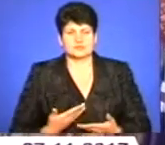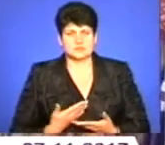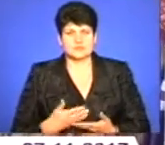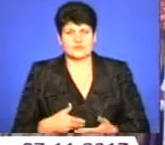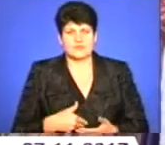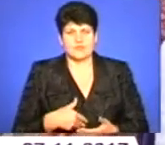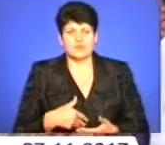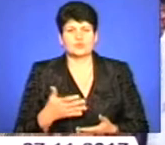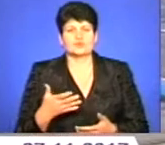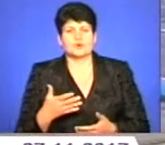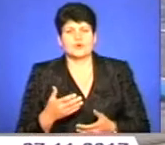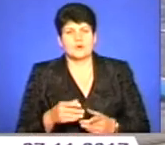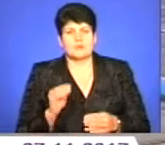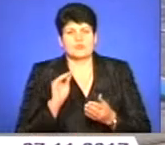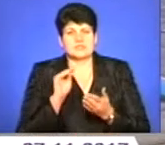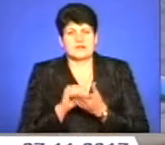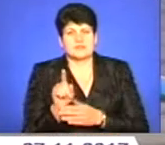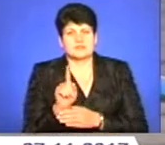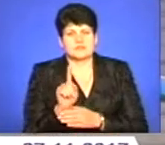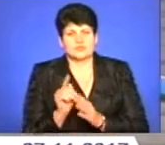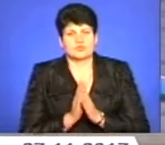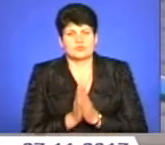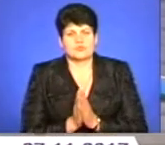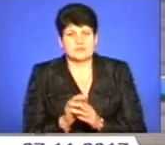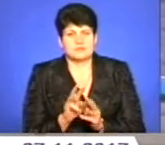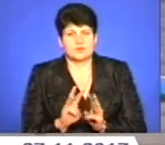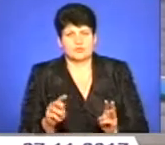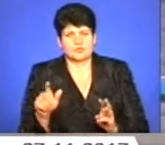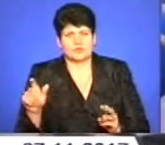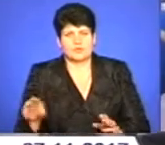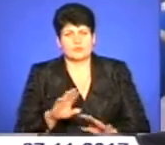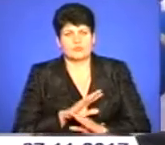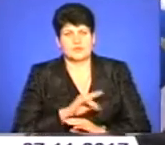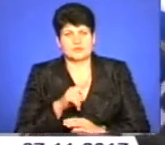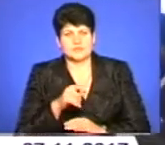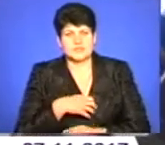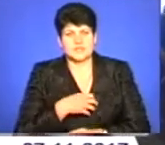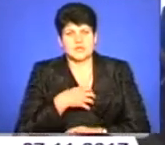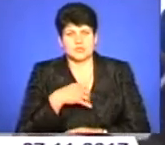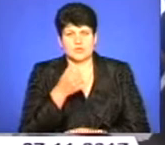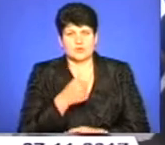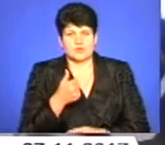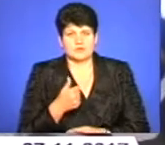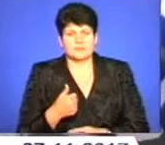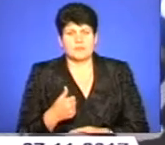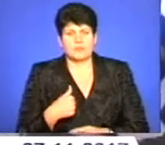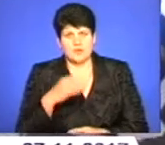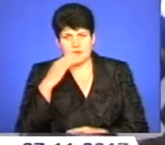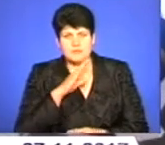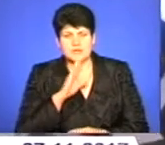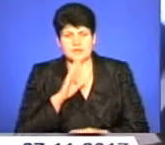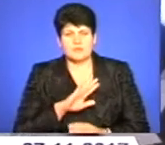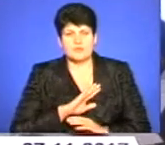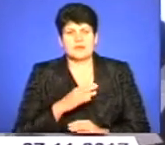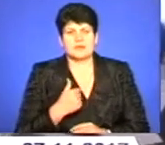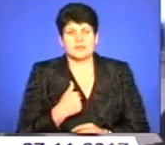прийшла поставити свічку і помолитись за мільйони людей, які померли в ті страшні роки. Мені батьки померли, мені вже 5 років не було. Я